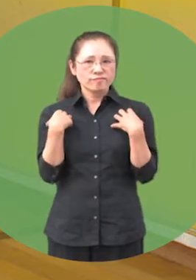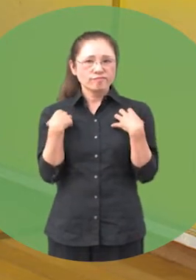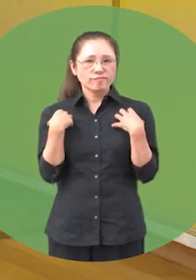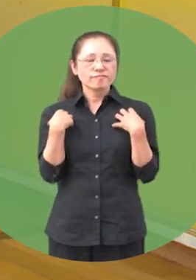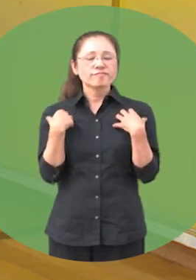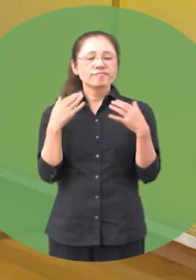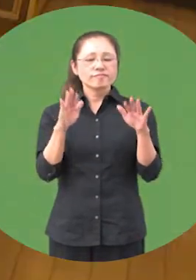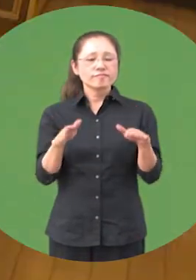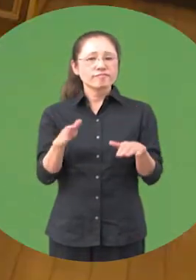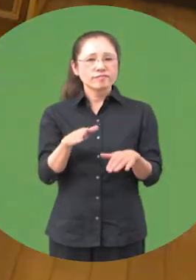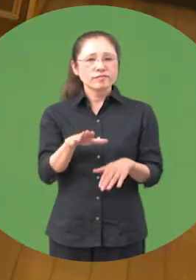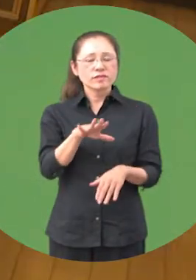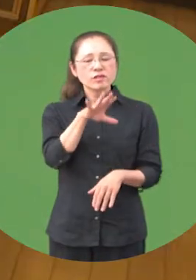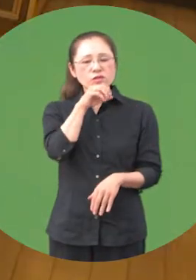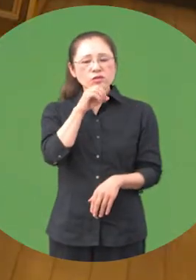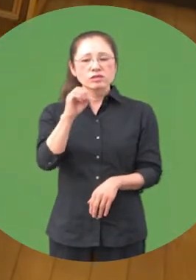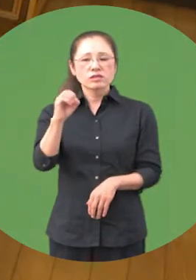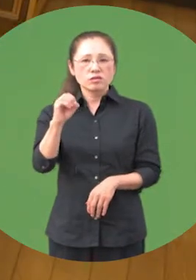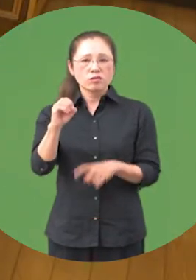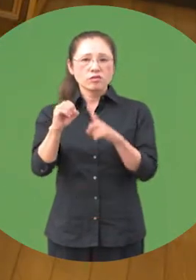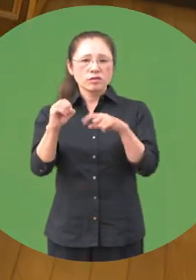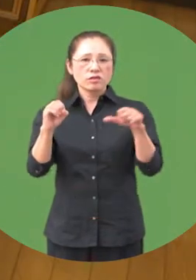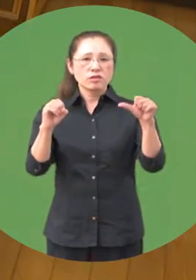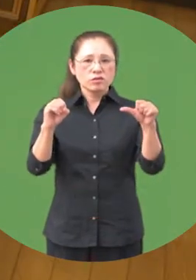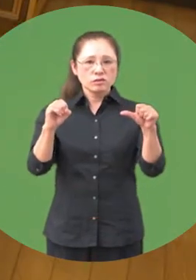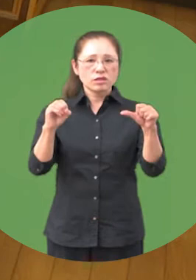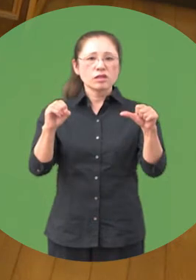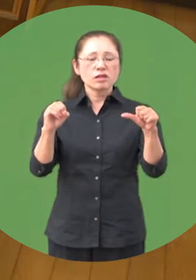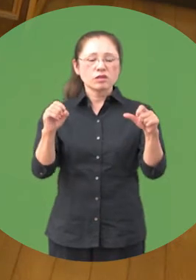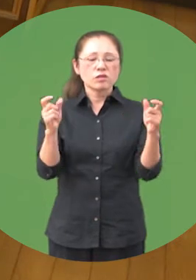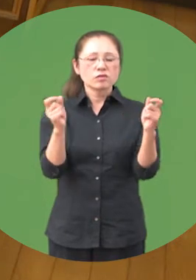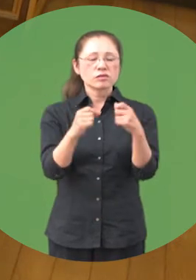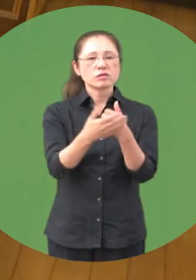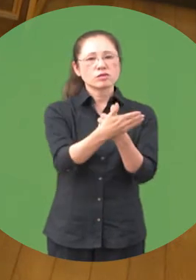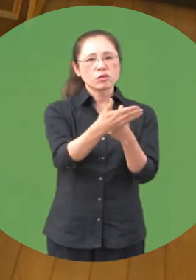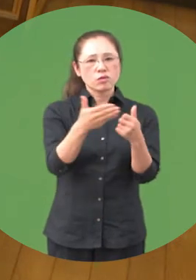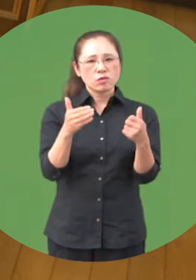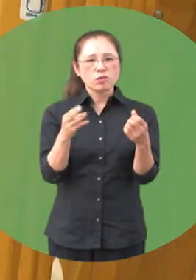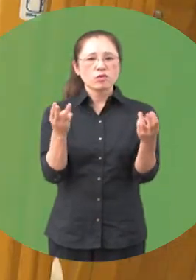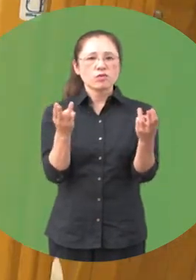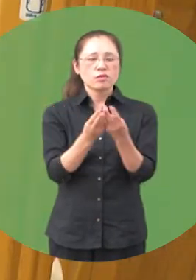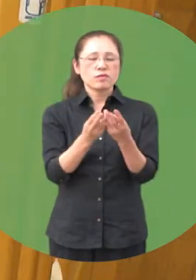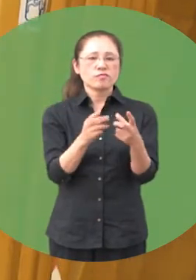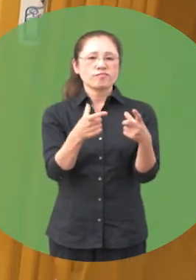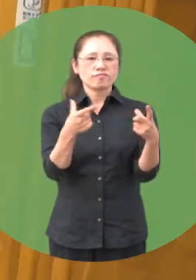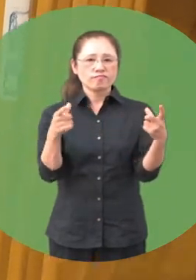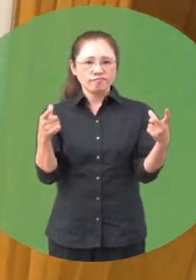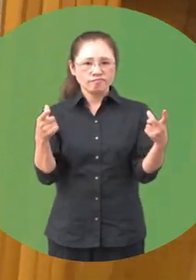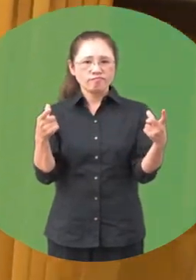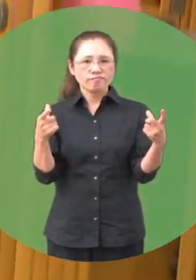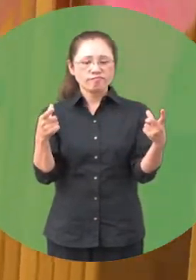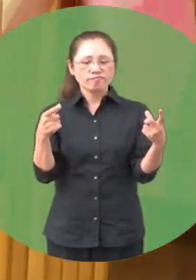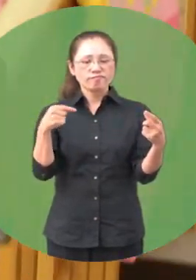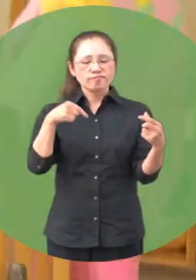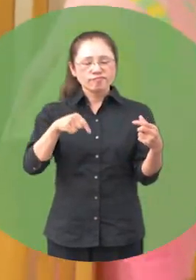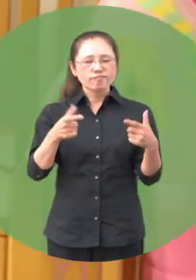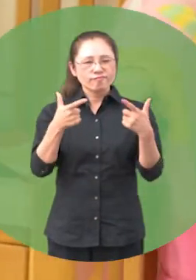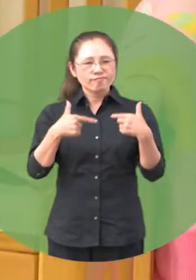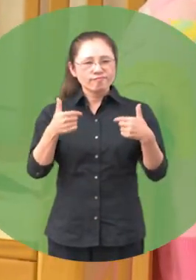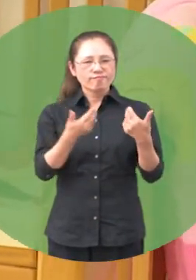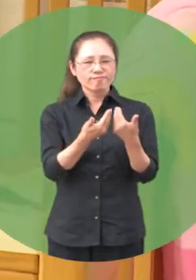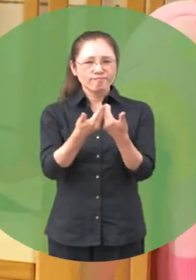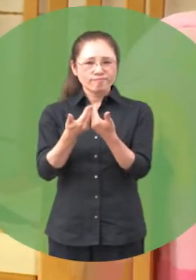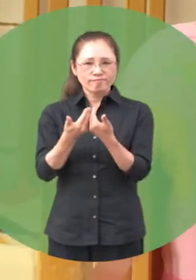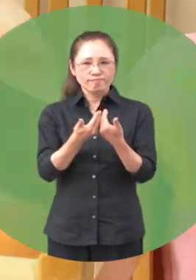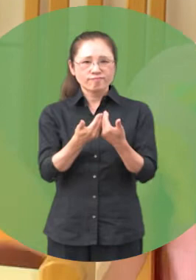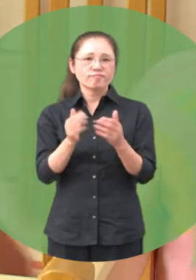特に乳幼児にあたる0歳から5歳までの一時保護が増えており、乳児院は常に満床に近い